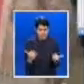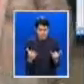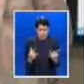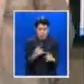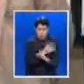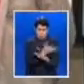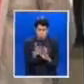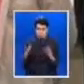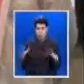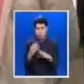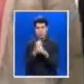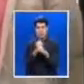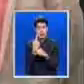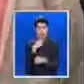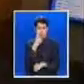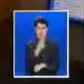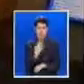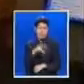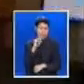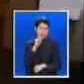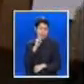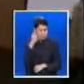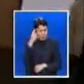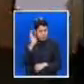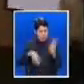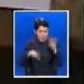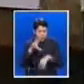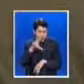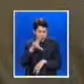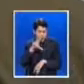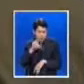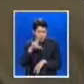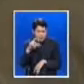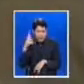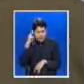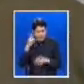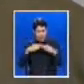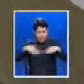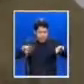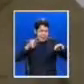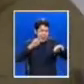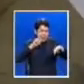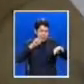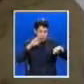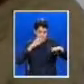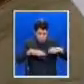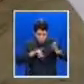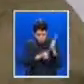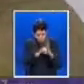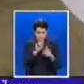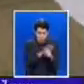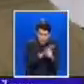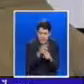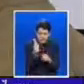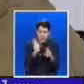ครับถ้าเรารู้อ่างเก็บน้ำขนาดใหญ่33อ่างเนี่ยนะครับอ่างที่มีน้ำอยู่ในเกณฑ์พอใช้ถึงเกณฑ์ดีเนี่ยนะครับ